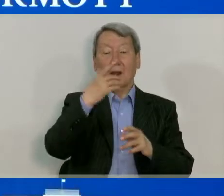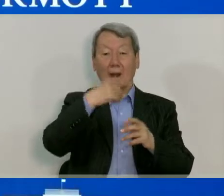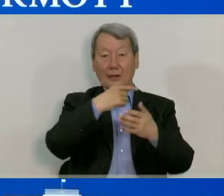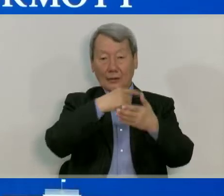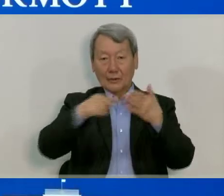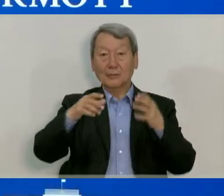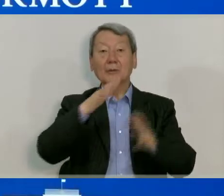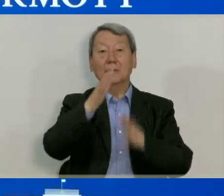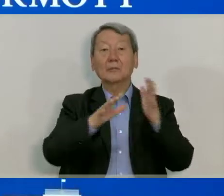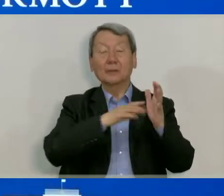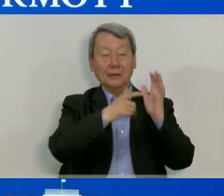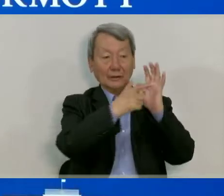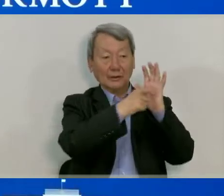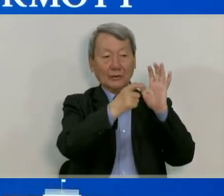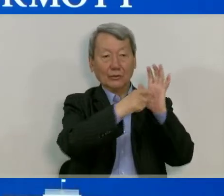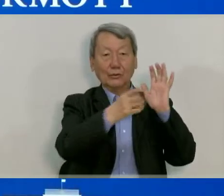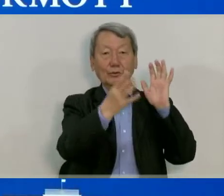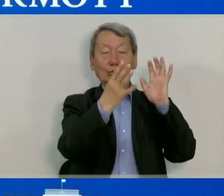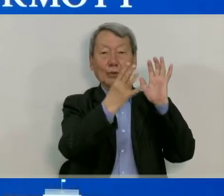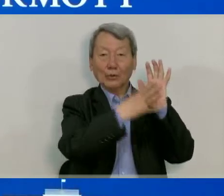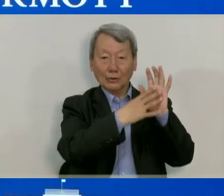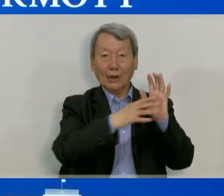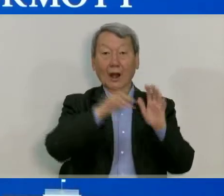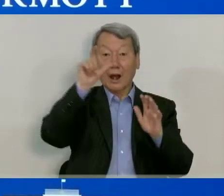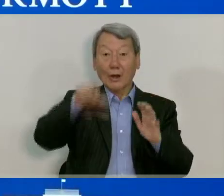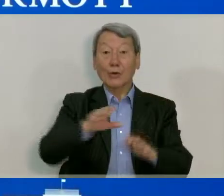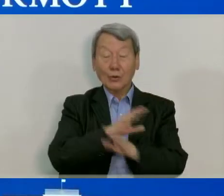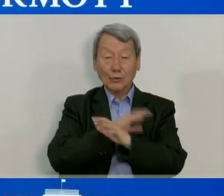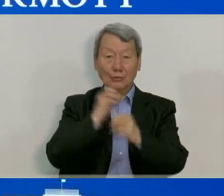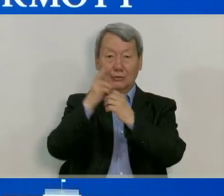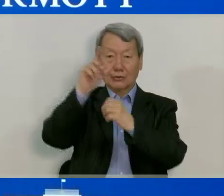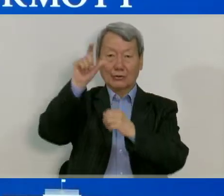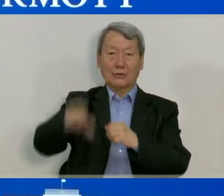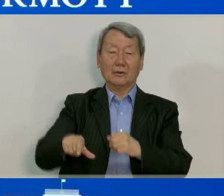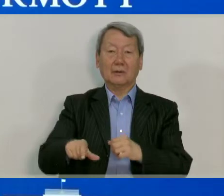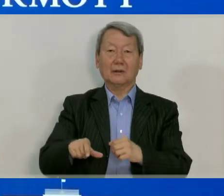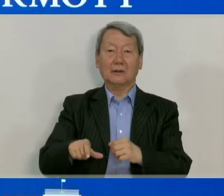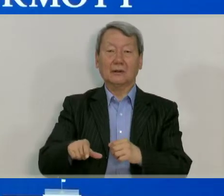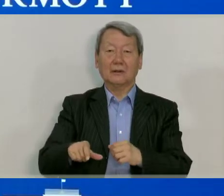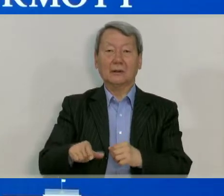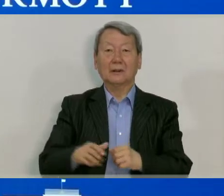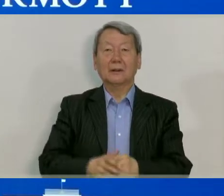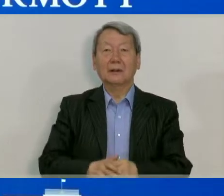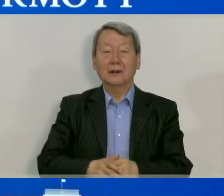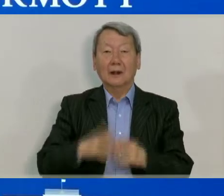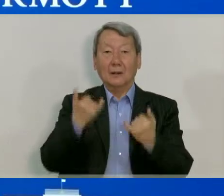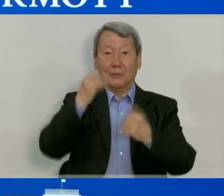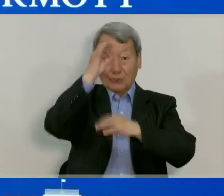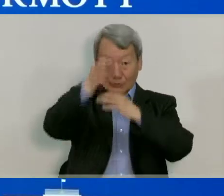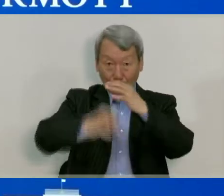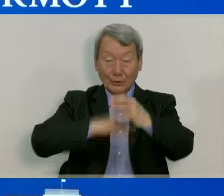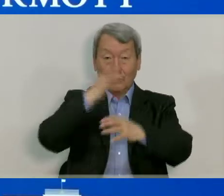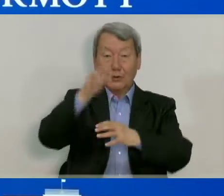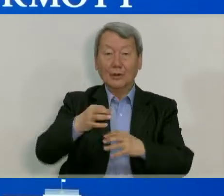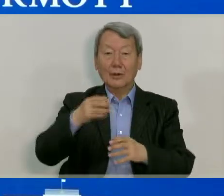чыгарылганы 709, каза болгондор 12 болуп турат. Бир сутка